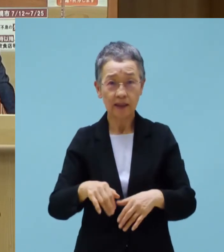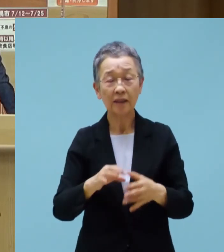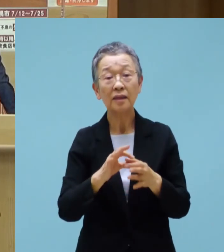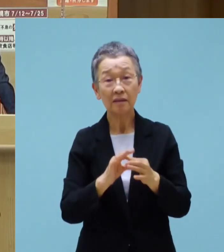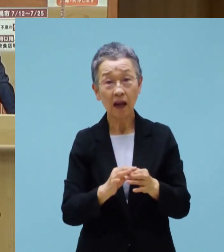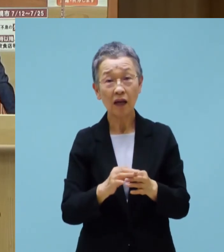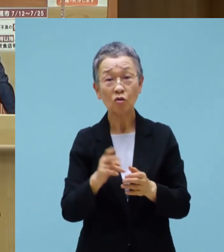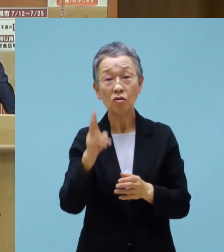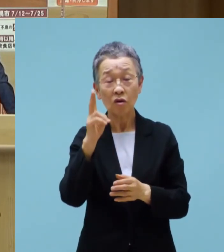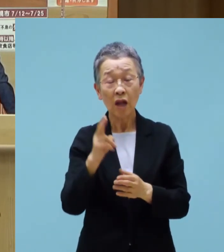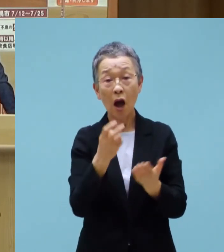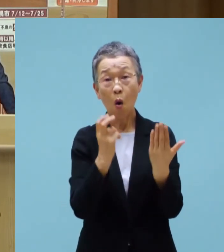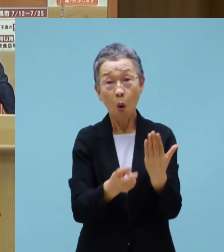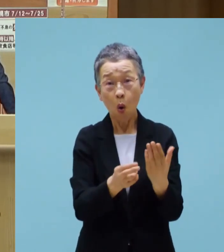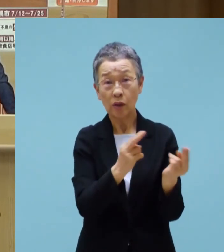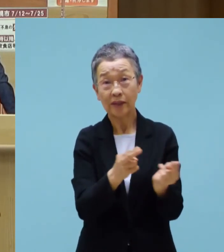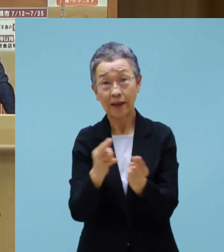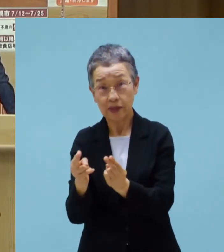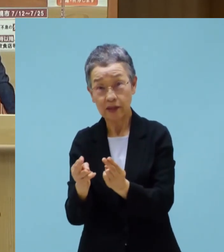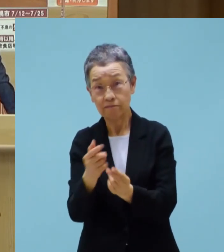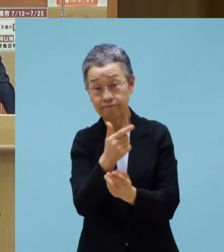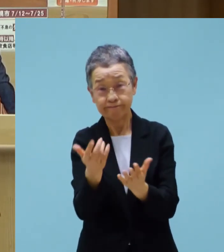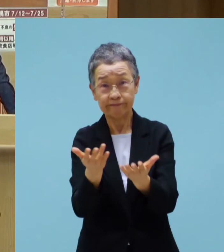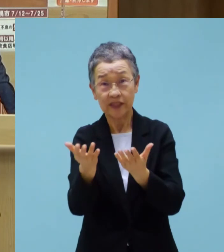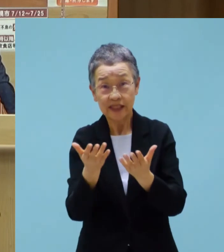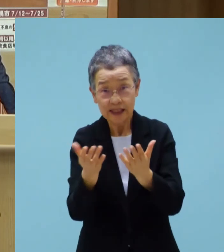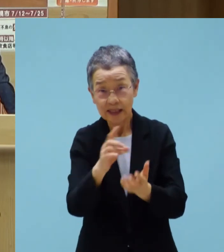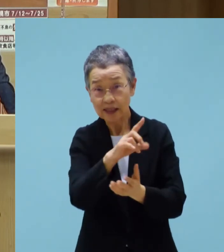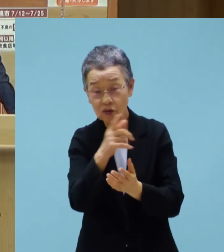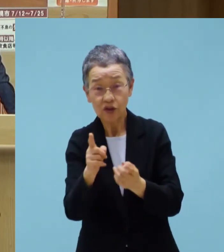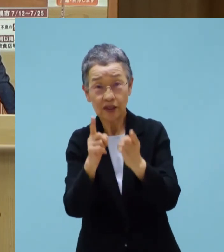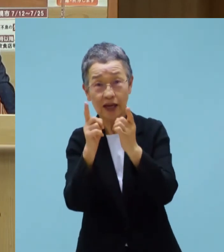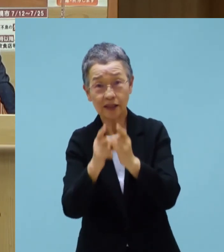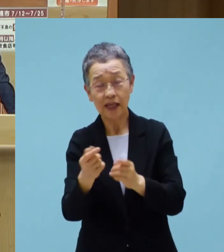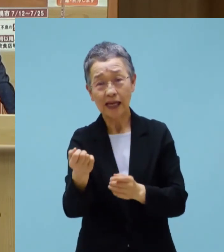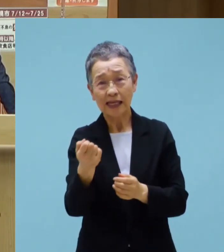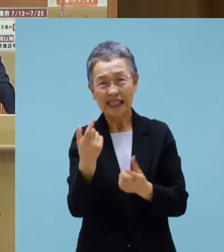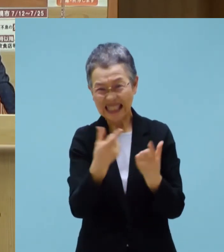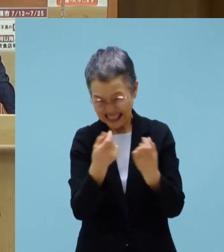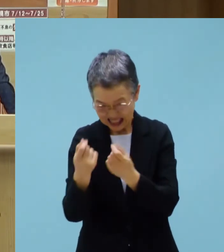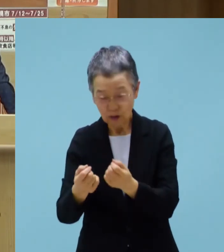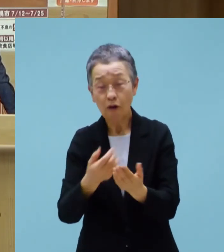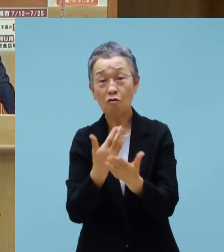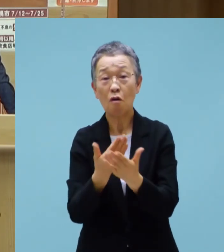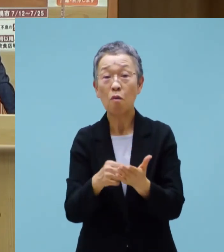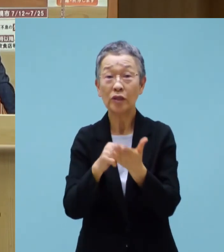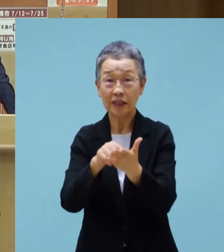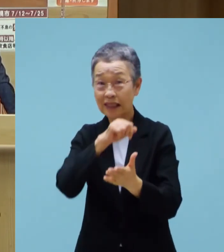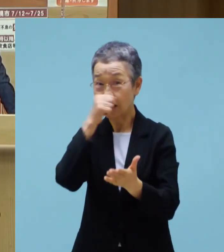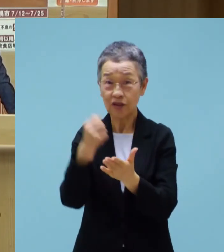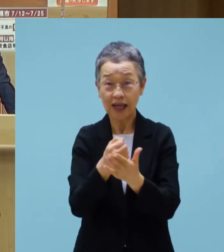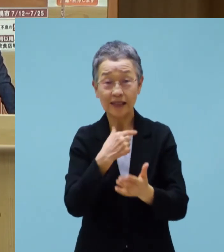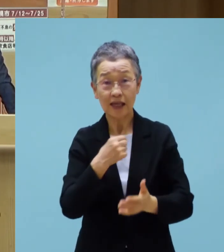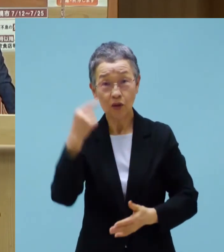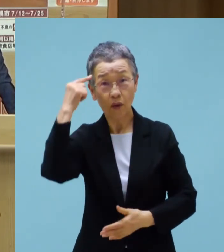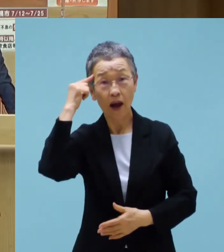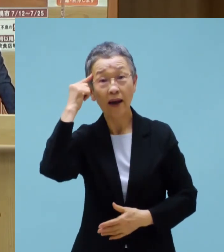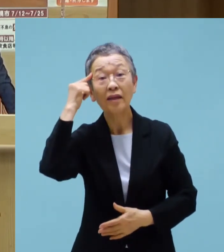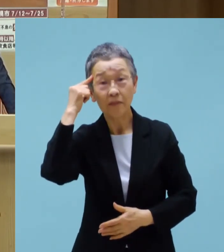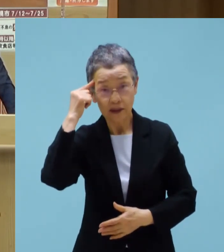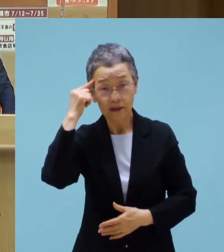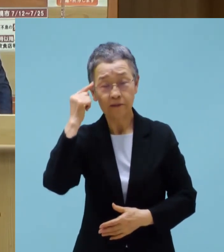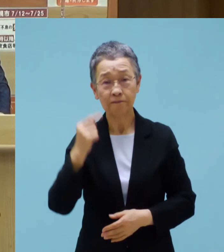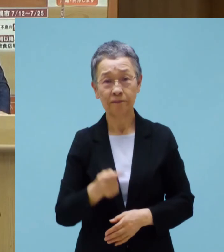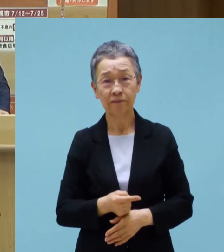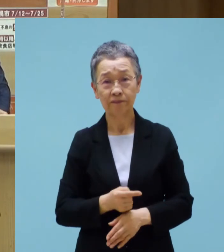整備、財政支援、これはですね、しっかり強く要望して、実現していきたいというふうに考えています。 ありがとうございます